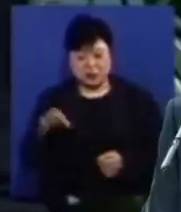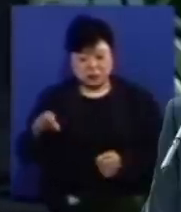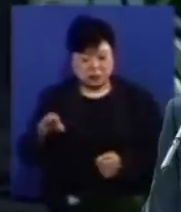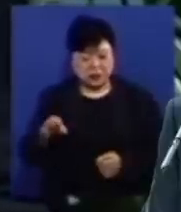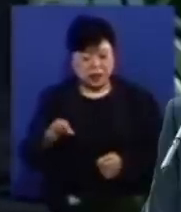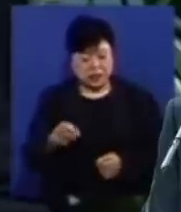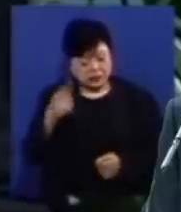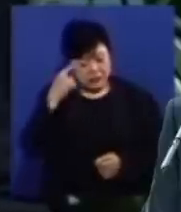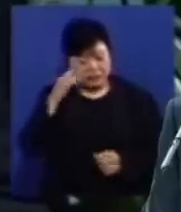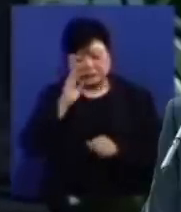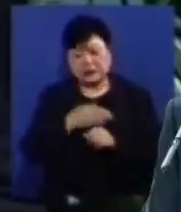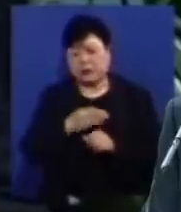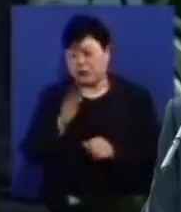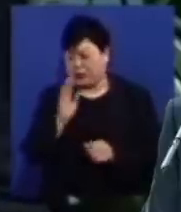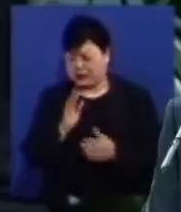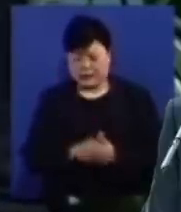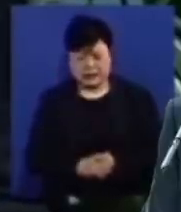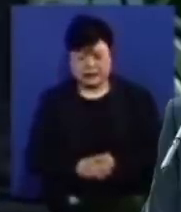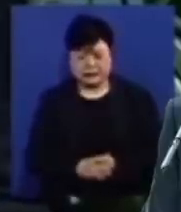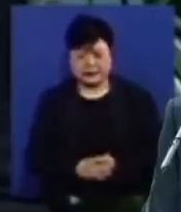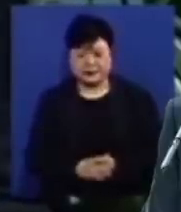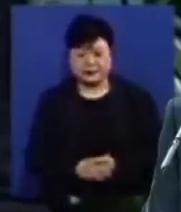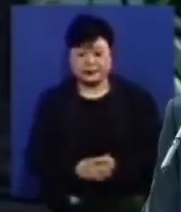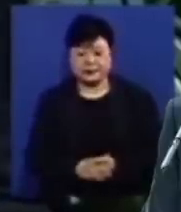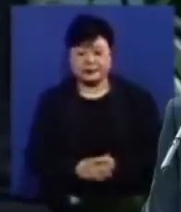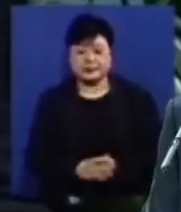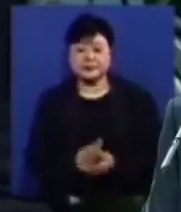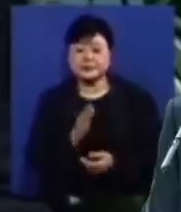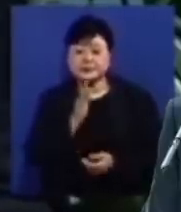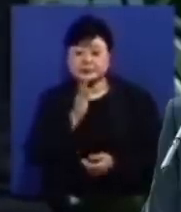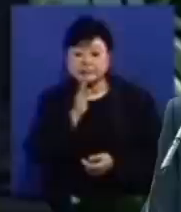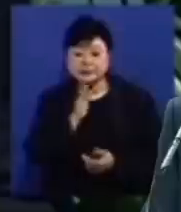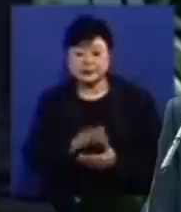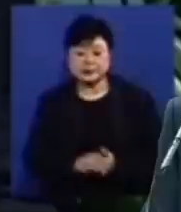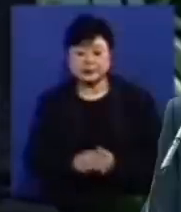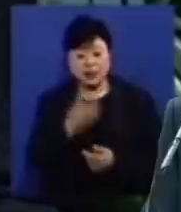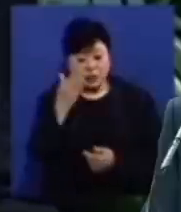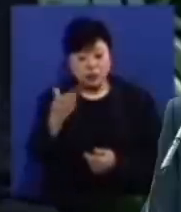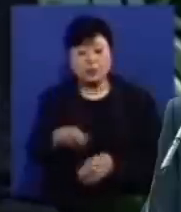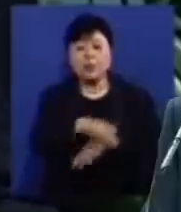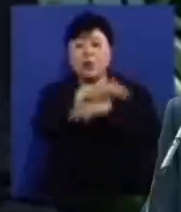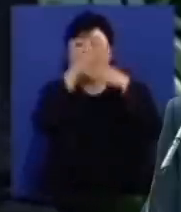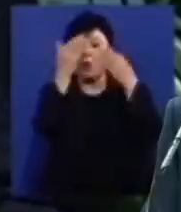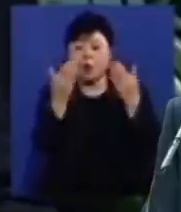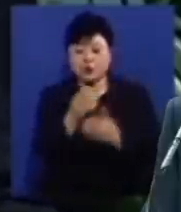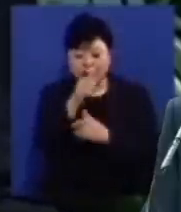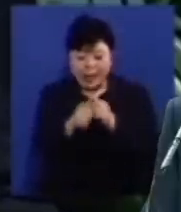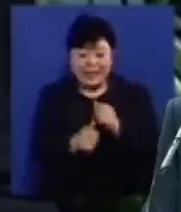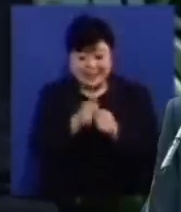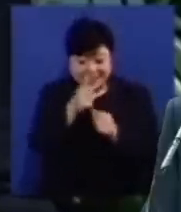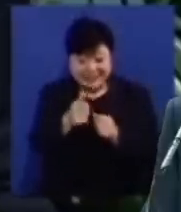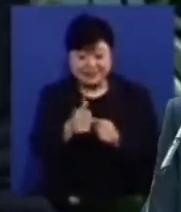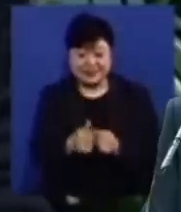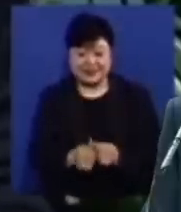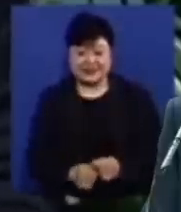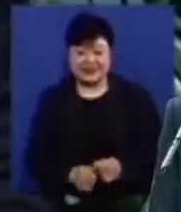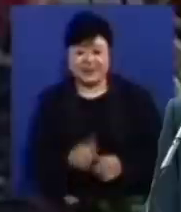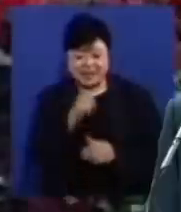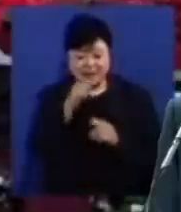사람이 간혹 있는데 그건 크게 잘못 생각한 것입니다. 여러분은 모두 다 하나님이